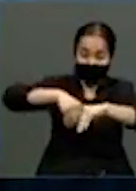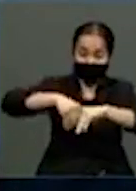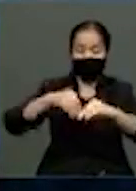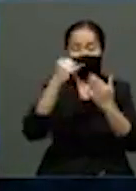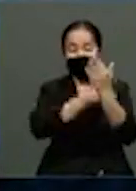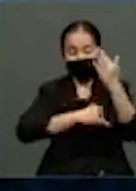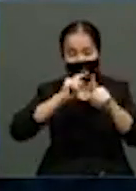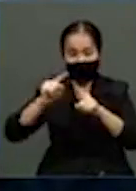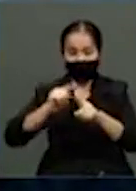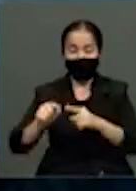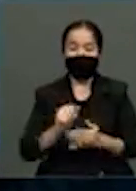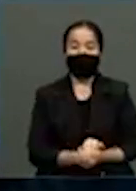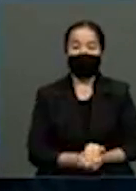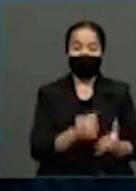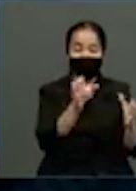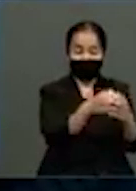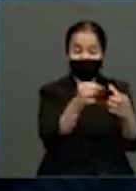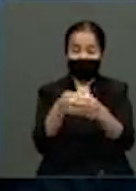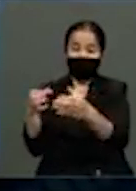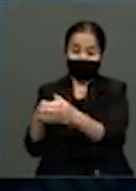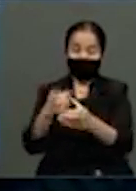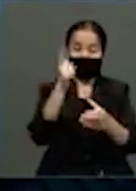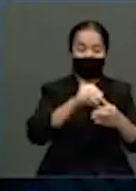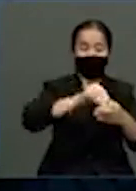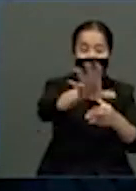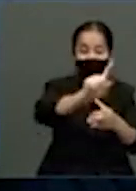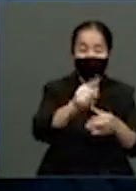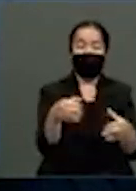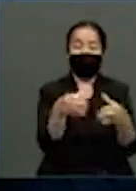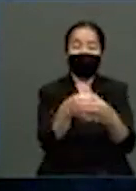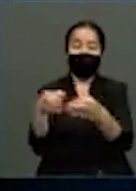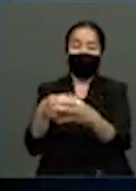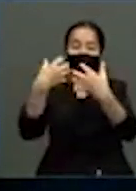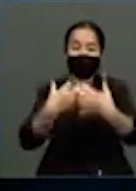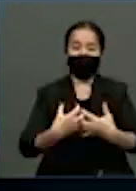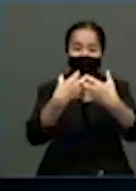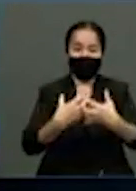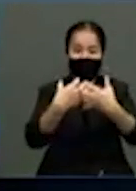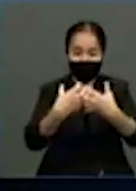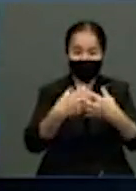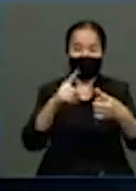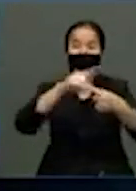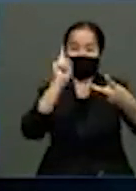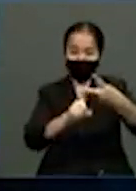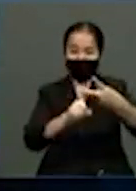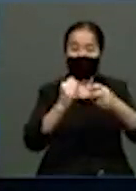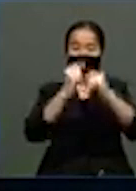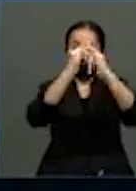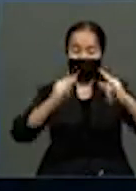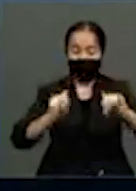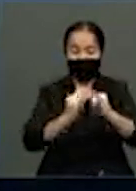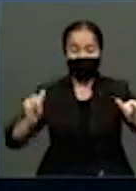ดนะครับกลุ่มก้อนที่คุยกันมากในที่ประชุมคือโรงงานแคมป์ก่อสร้างชุมชน